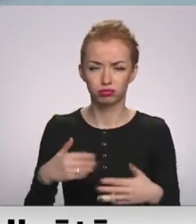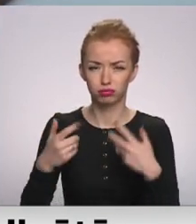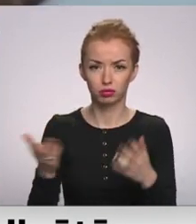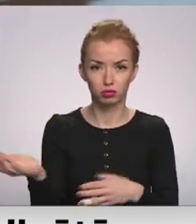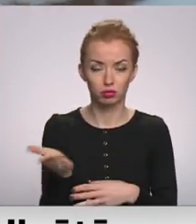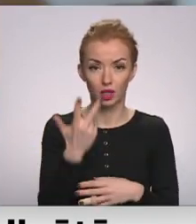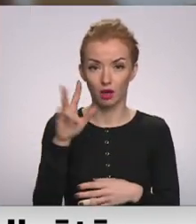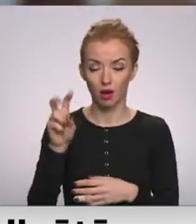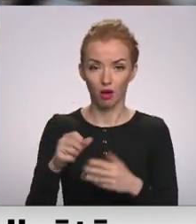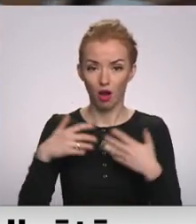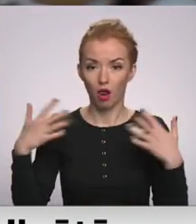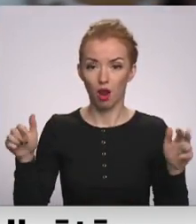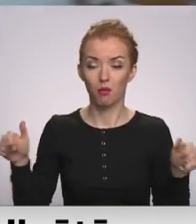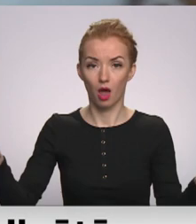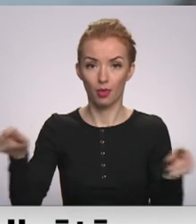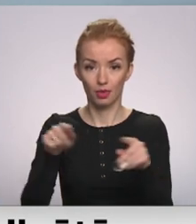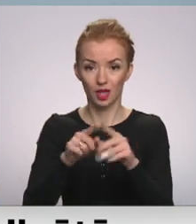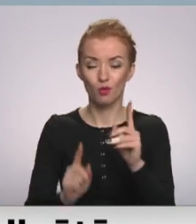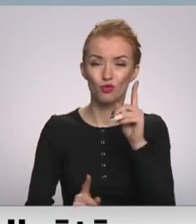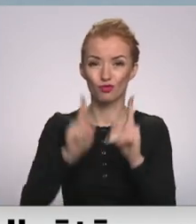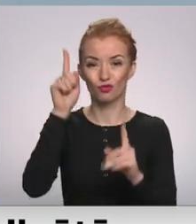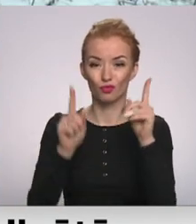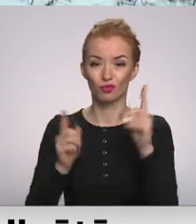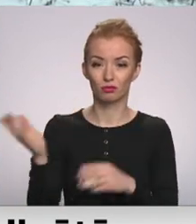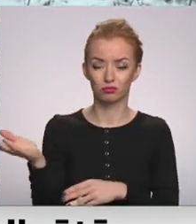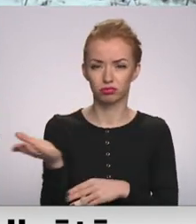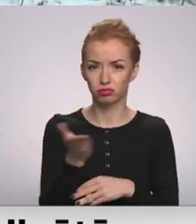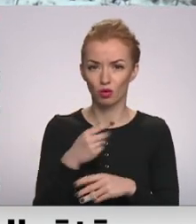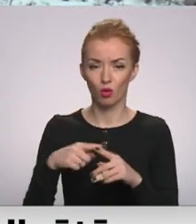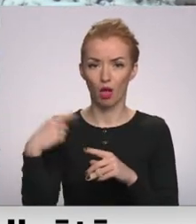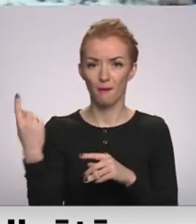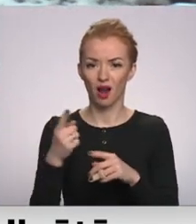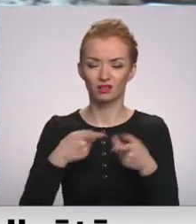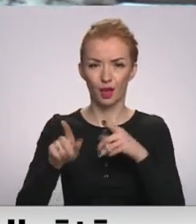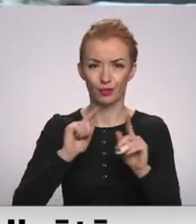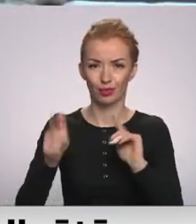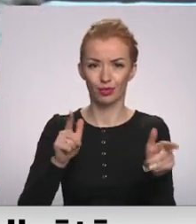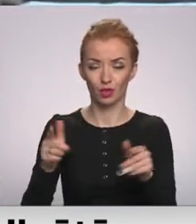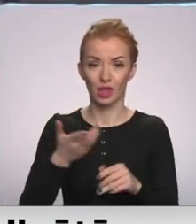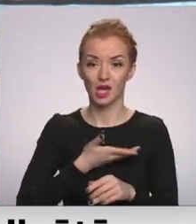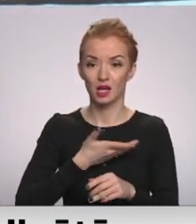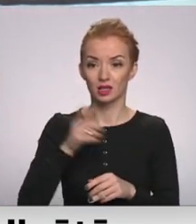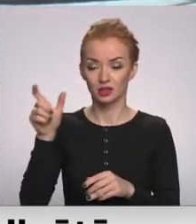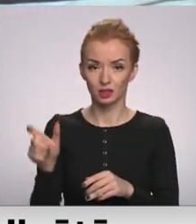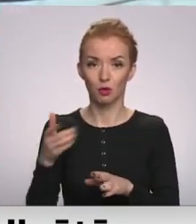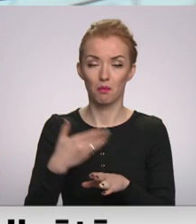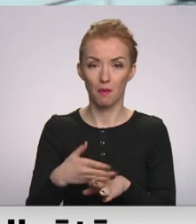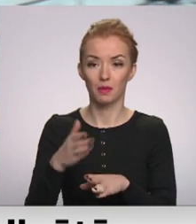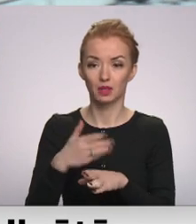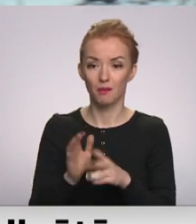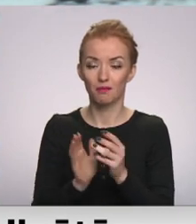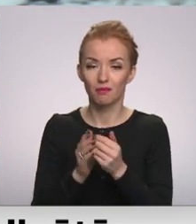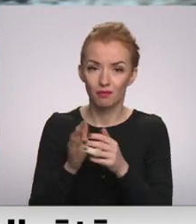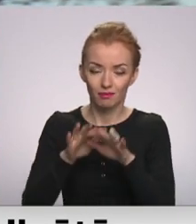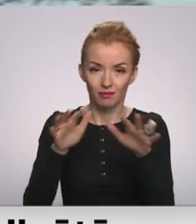nevēsts. 3 hektāru lielā platībā garie priežu stumbri sazāģēti apkārtmētāju zari, ko no iedzīvotāju acīm maz pamazām slēp